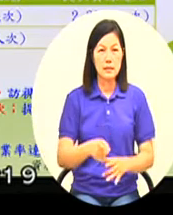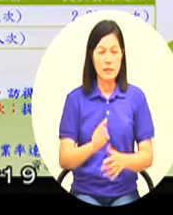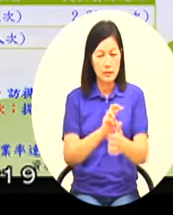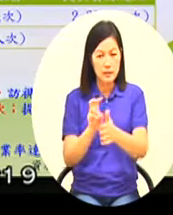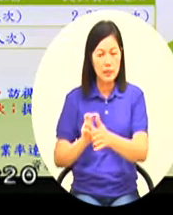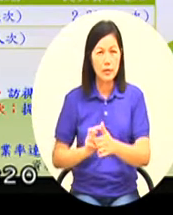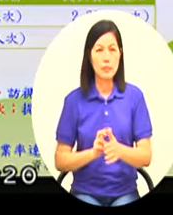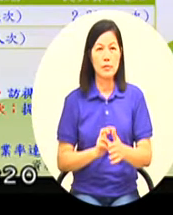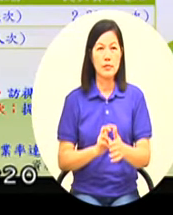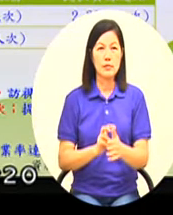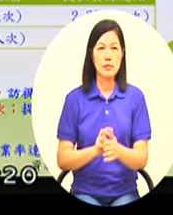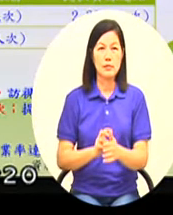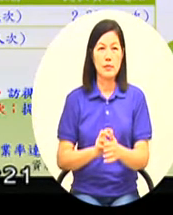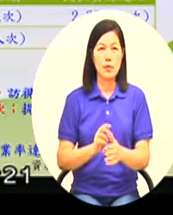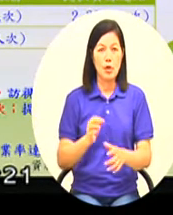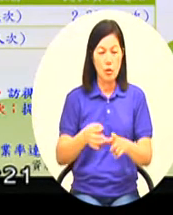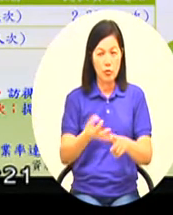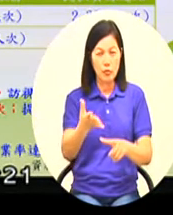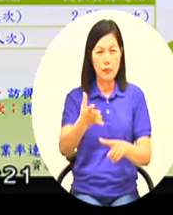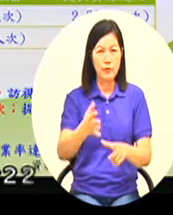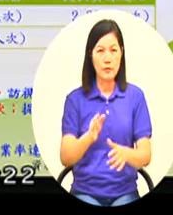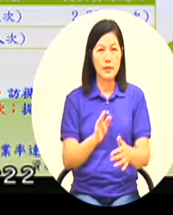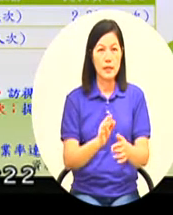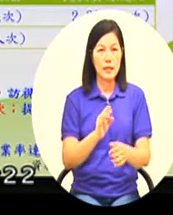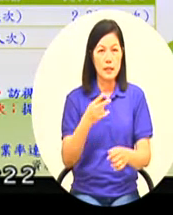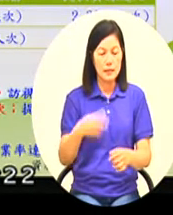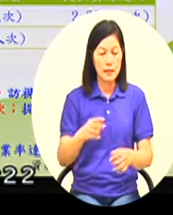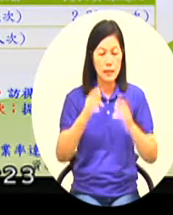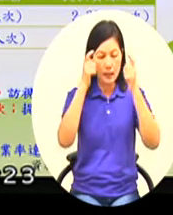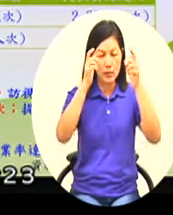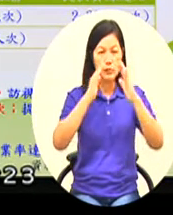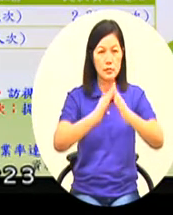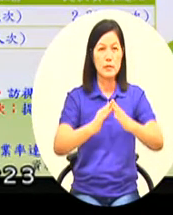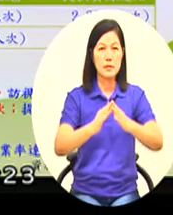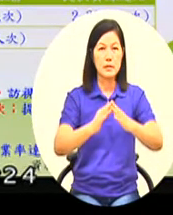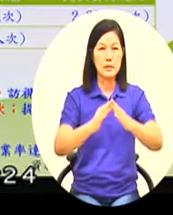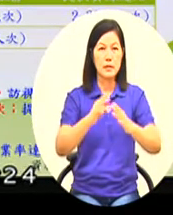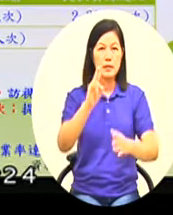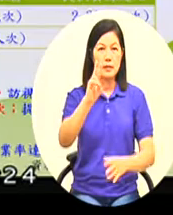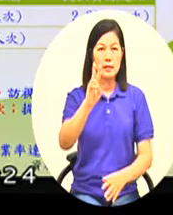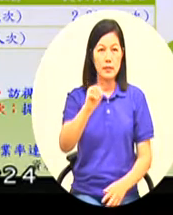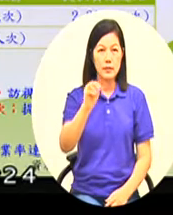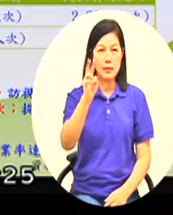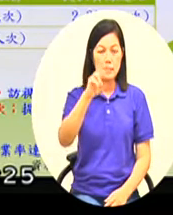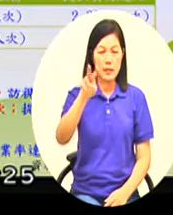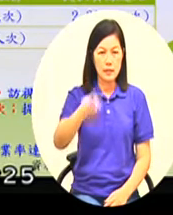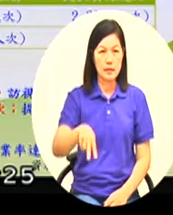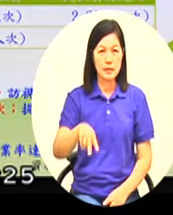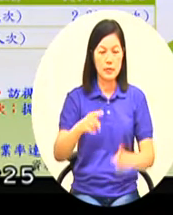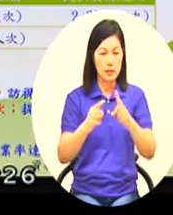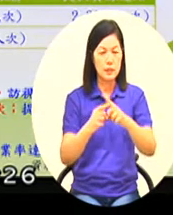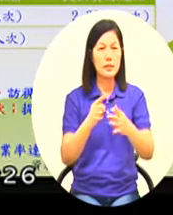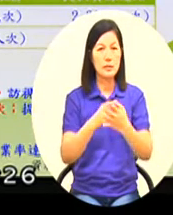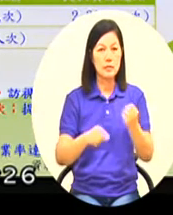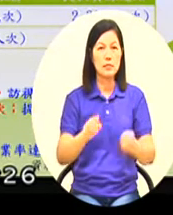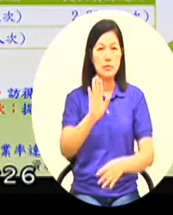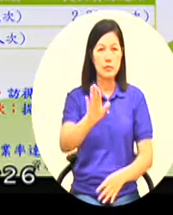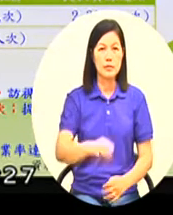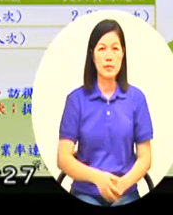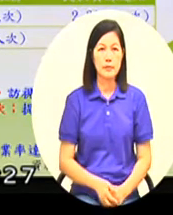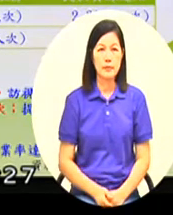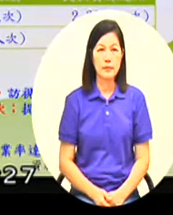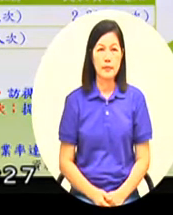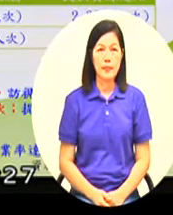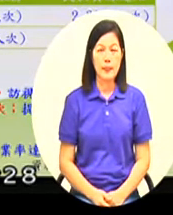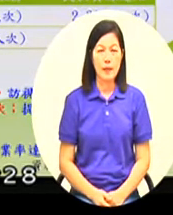公卫护士执行，总共有超过本市有超过22000人的一个个案各管部分。在毒防中心的部分，那